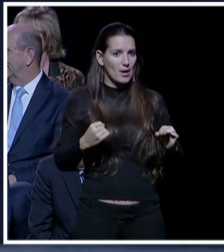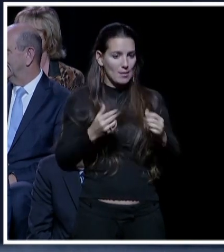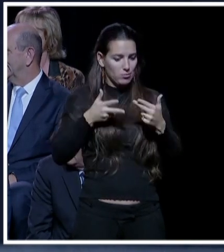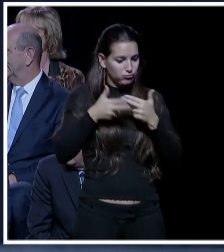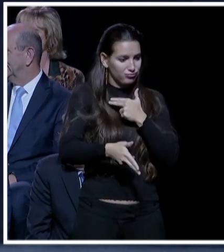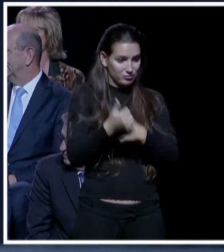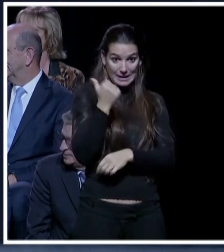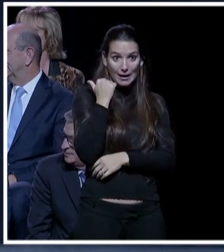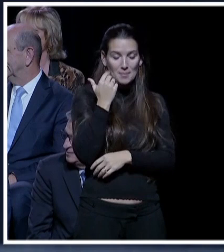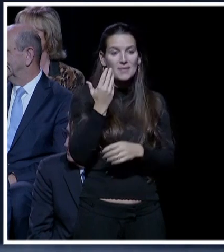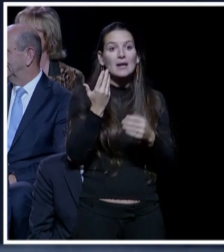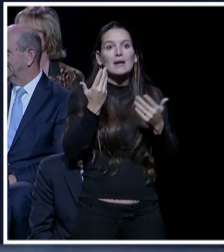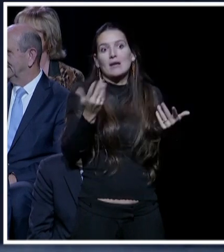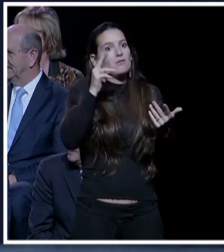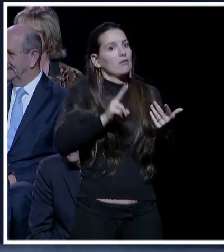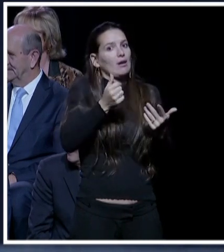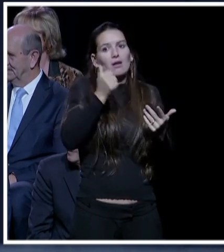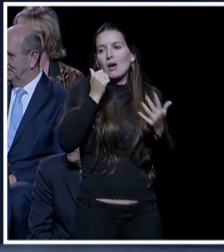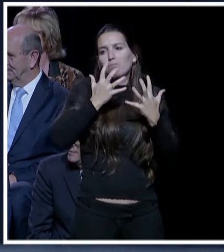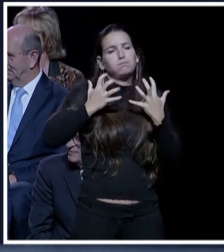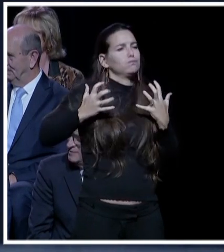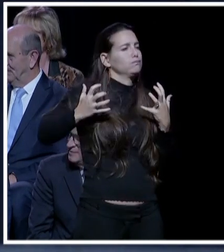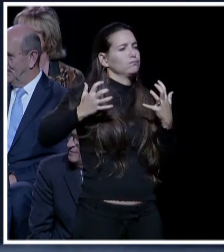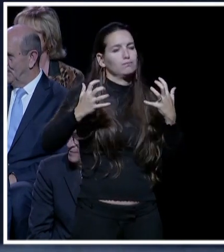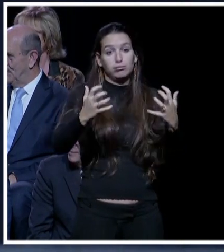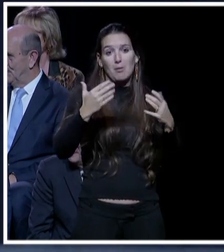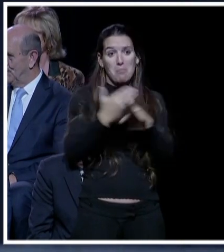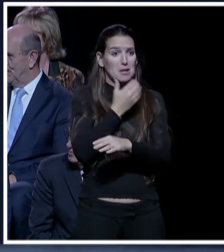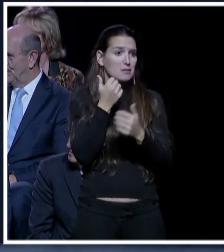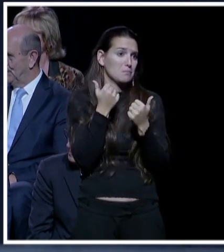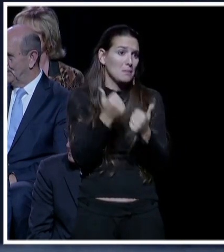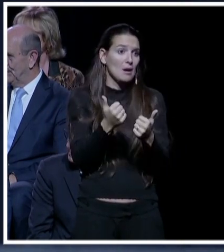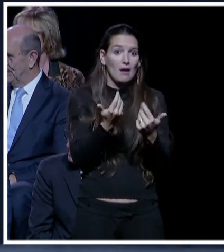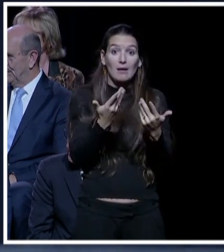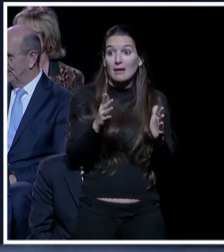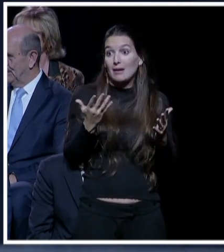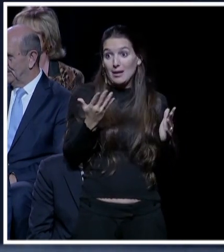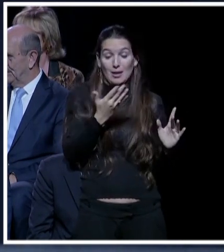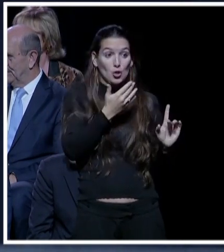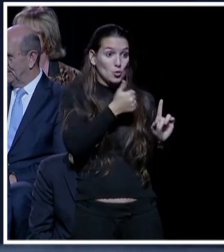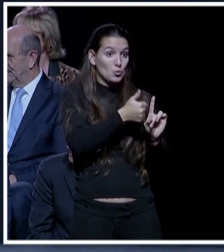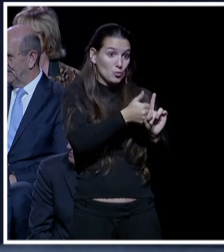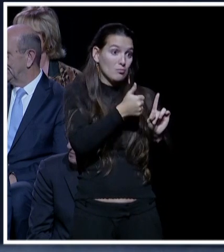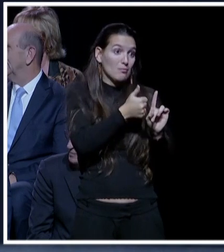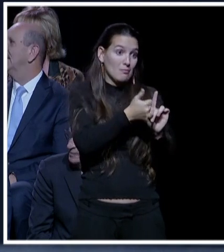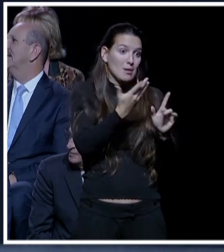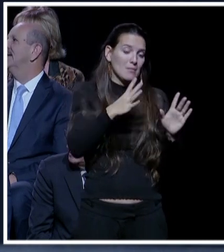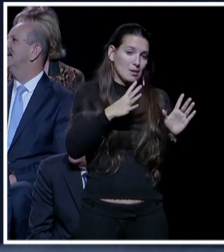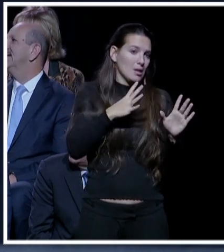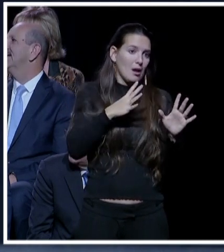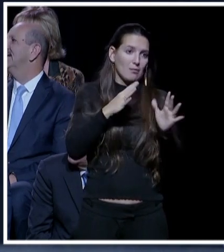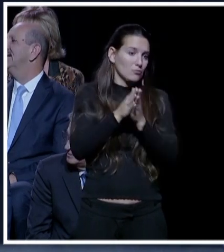le féliciter parce qu'il avait un monde fou, que ça s'est merveilleusement passé et qu'il a comme ça un outil pour ce haut pays grassois. Donc